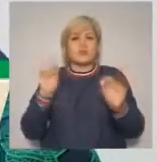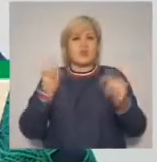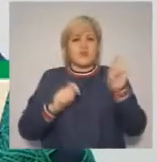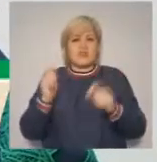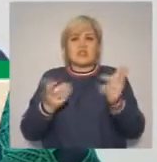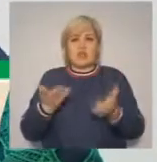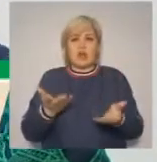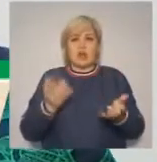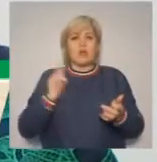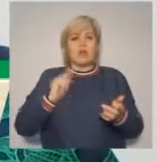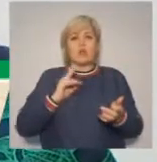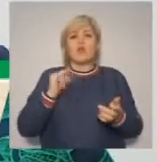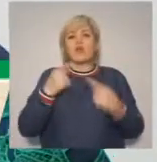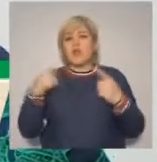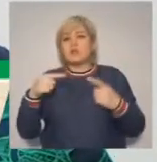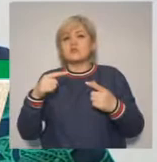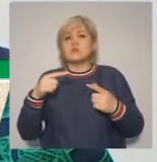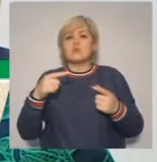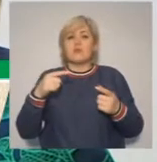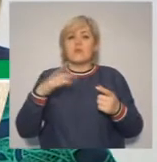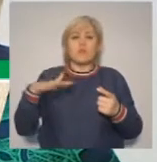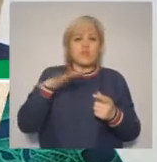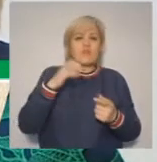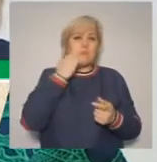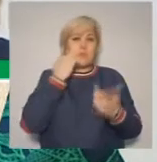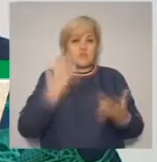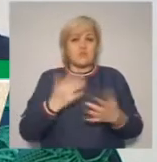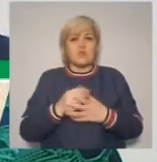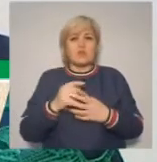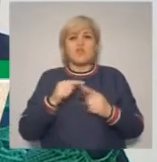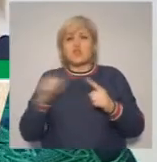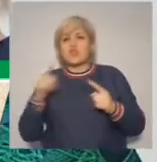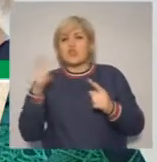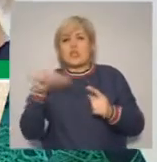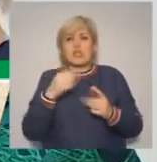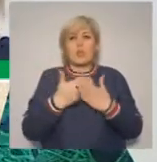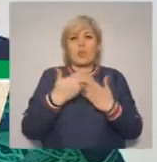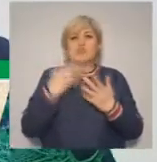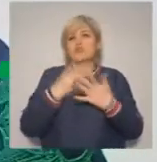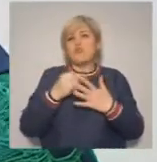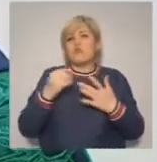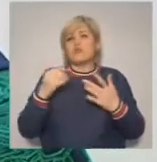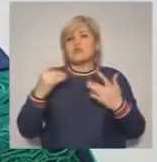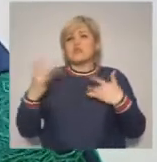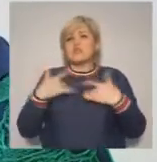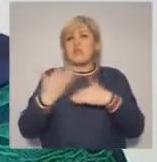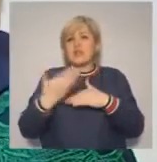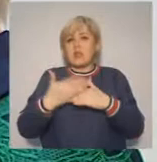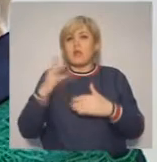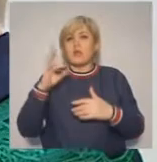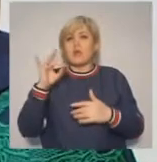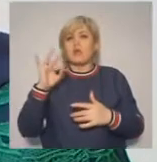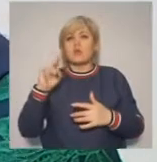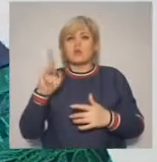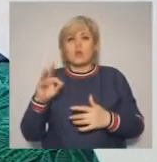Работали на разных площадках Москвы в течение недели. Показывали свой спектакль «Морозко». Очень хорошо влились